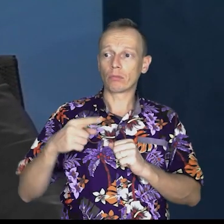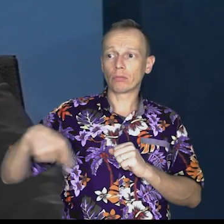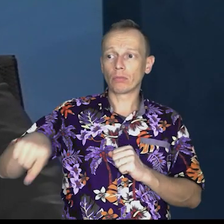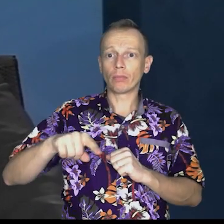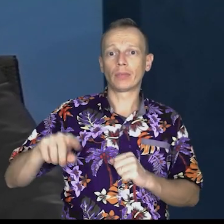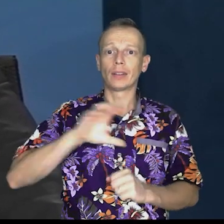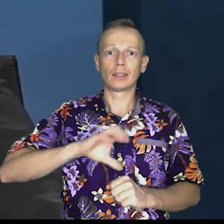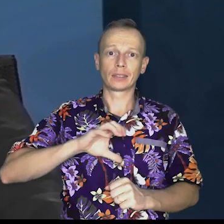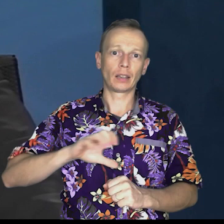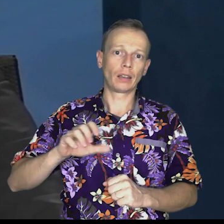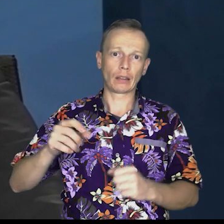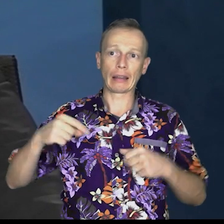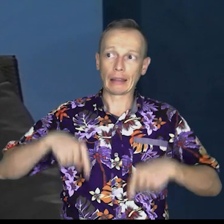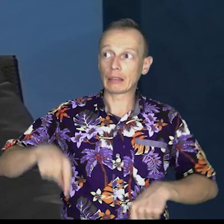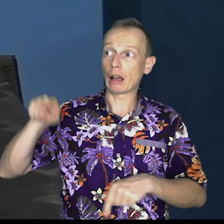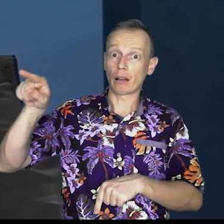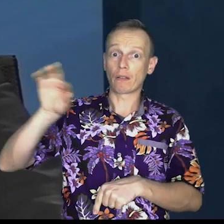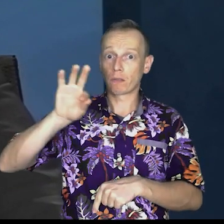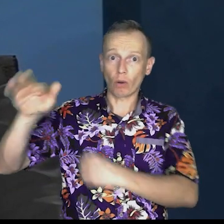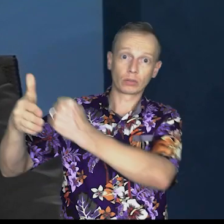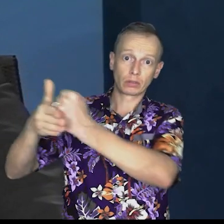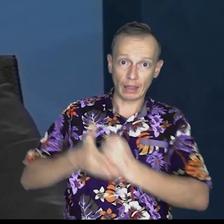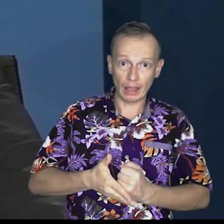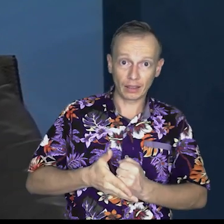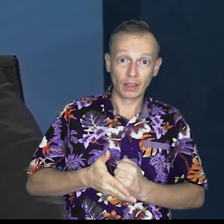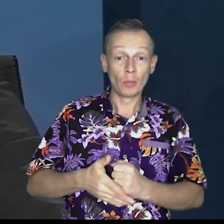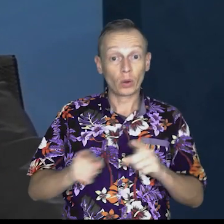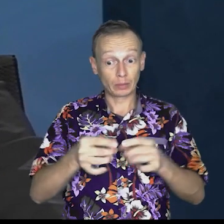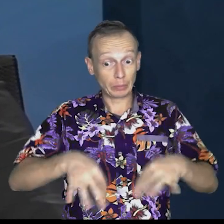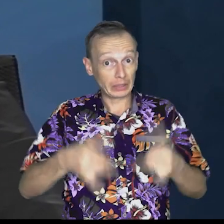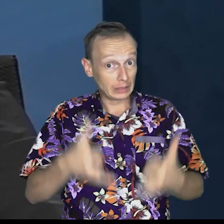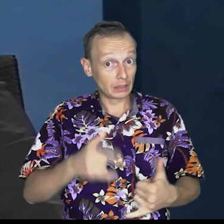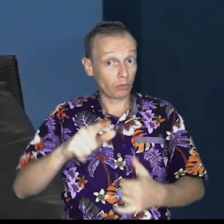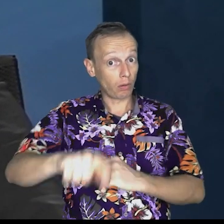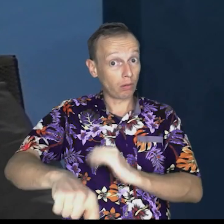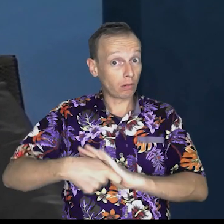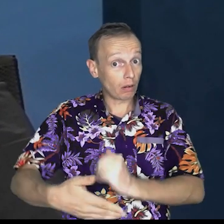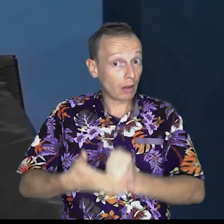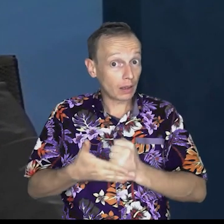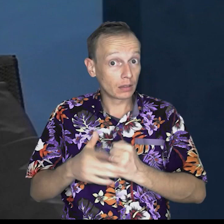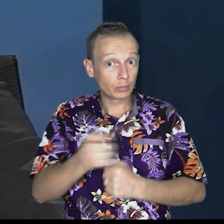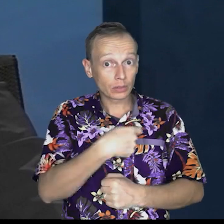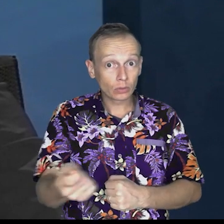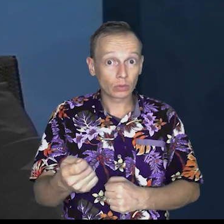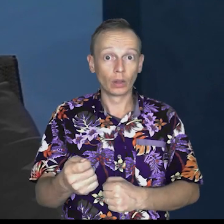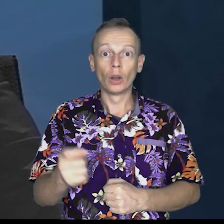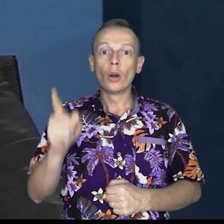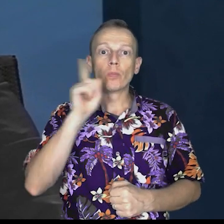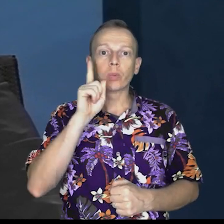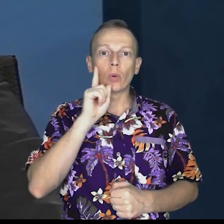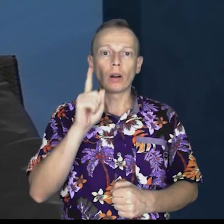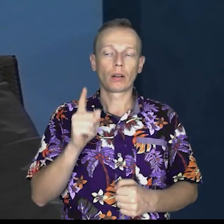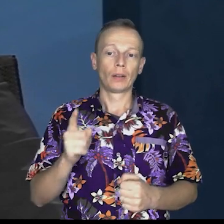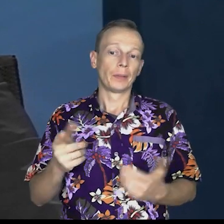de l'État. Faut-il encore que le pays lui-même participe à cette continuité territoriale? C'est pour cela que